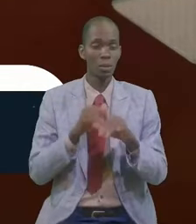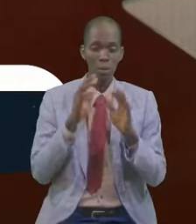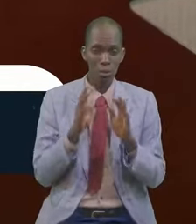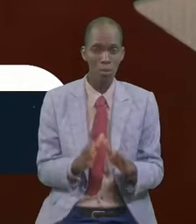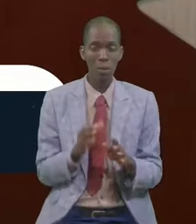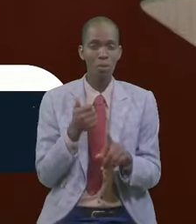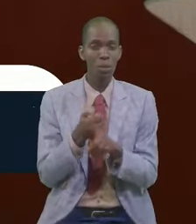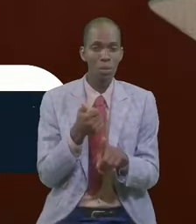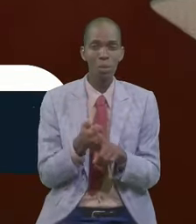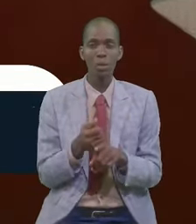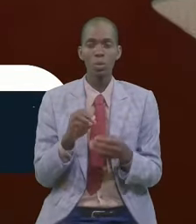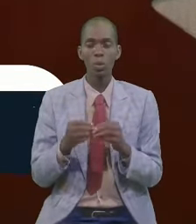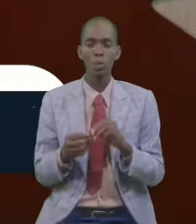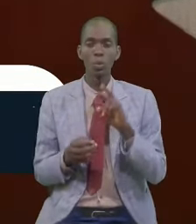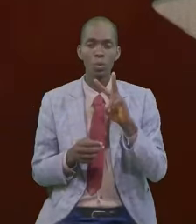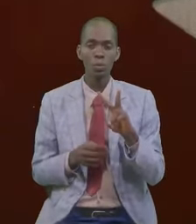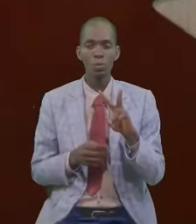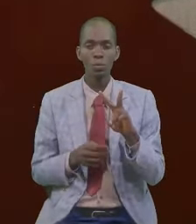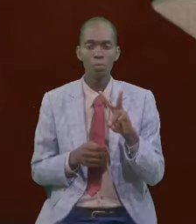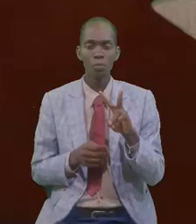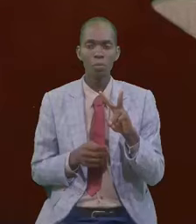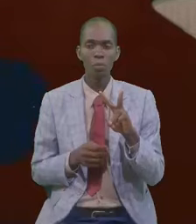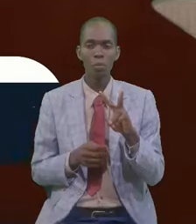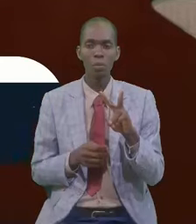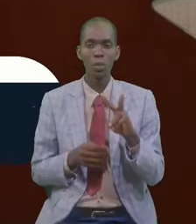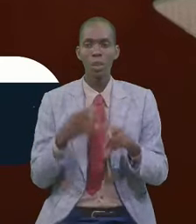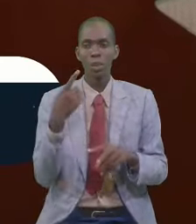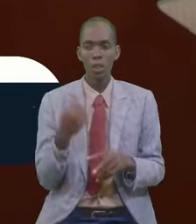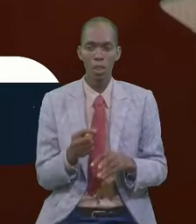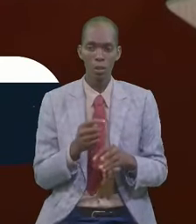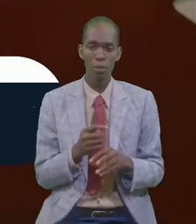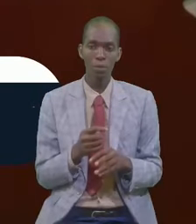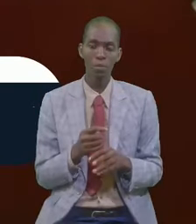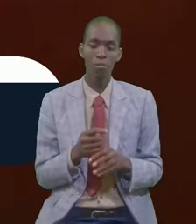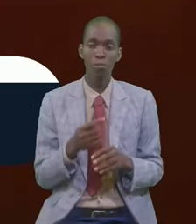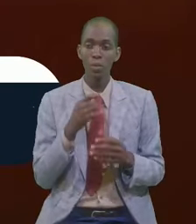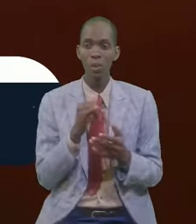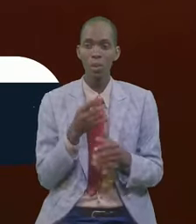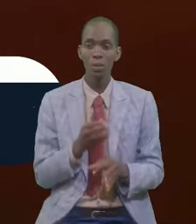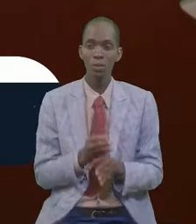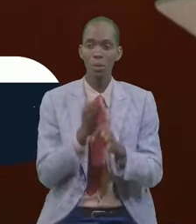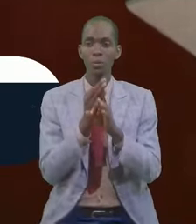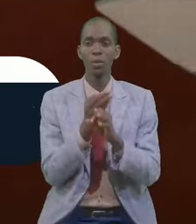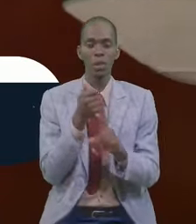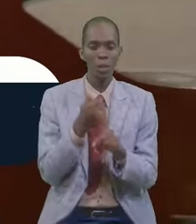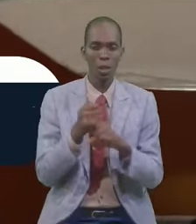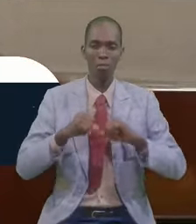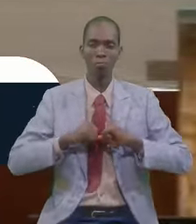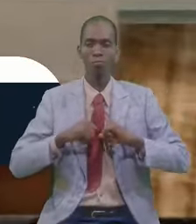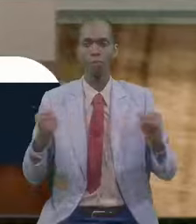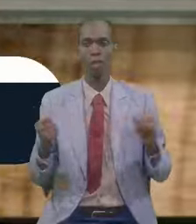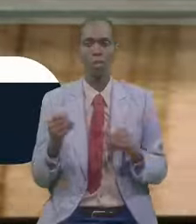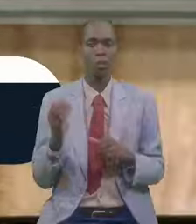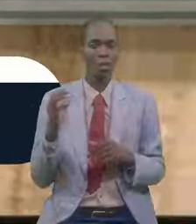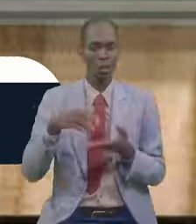ne leur a pas été exposée. Ils sont les auditeurs illusionnés, oubliés de la parole. 2. Les auditeurs fidèles renonçant